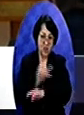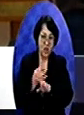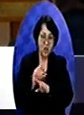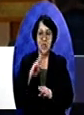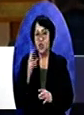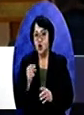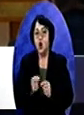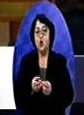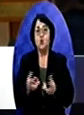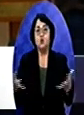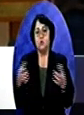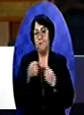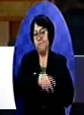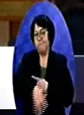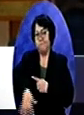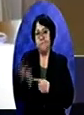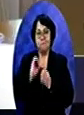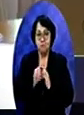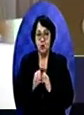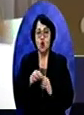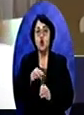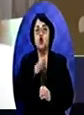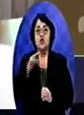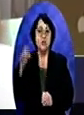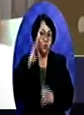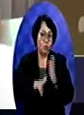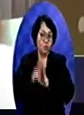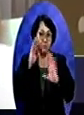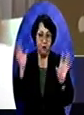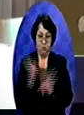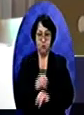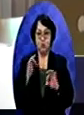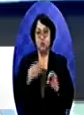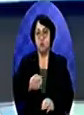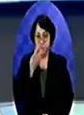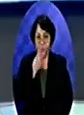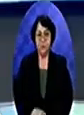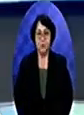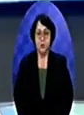өргөжүүлж, төрөлжүүлэн төрлийн цэрэг байгуулах нь зүйтэй гэж үзсэн байна.